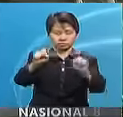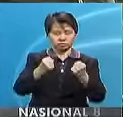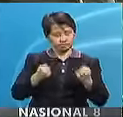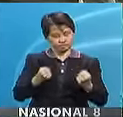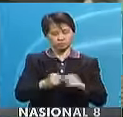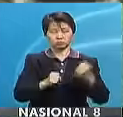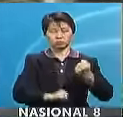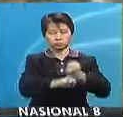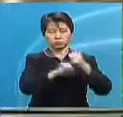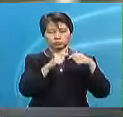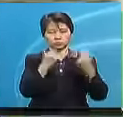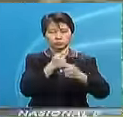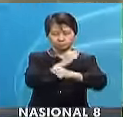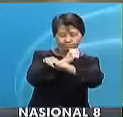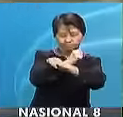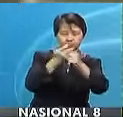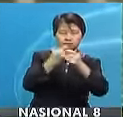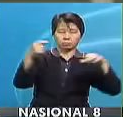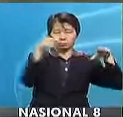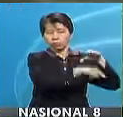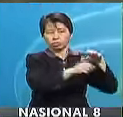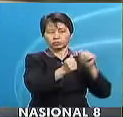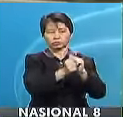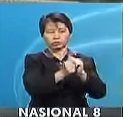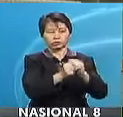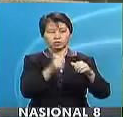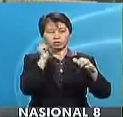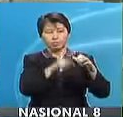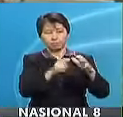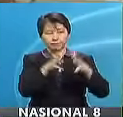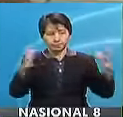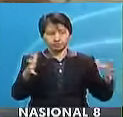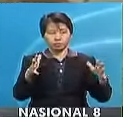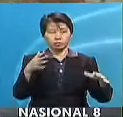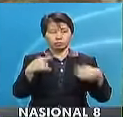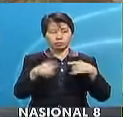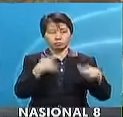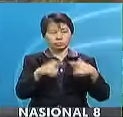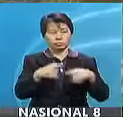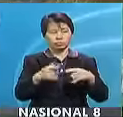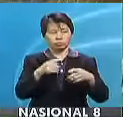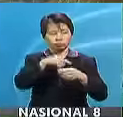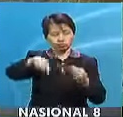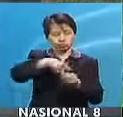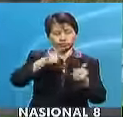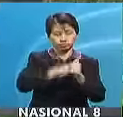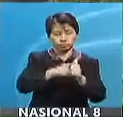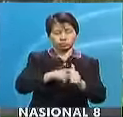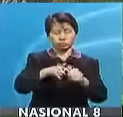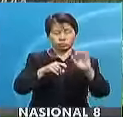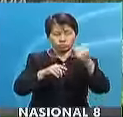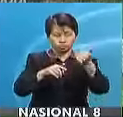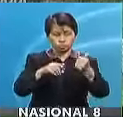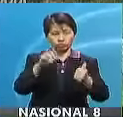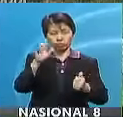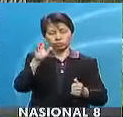membantu harimau malelaya mengawal gawang daripada dibolosi dengan jaringan besar pada perlawanan pusingan pertama Malaysia tewas 010